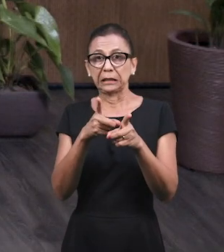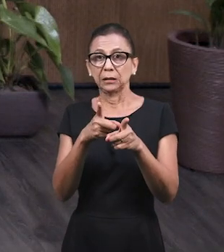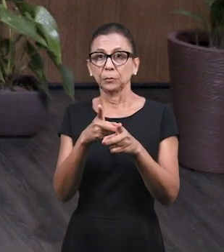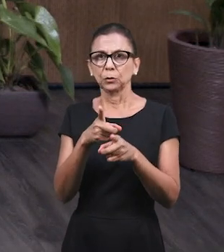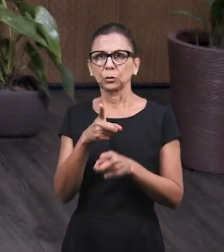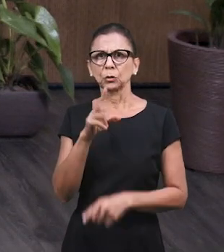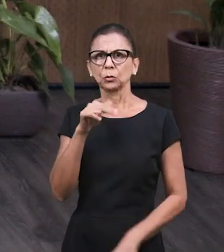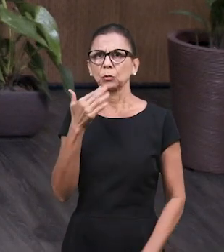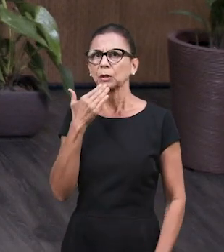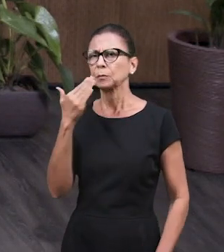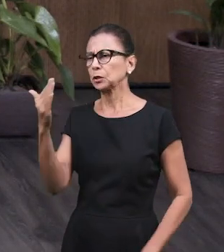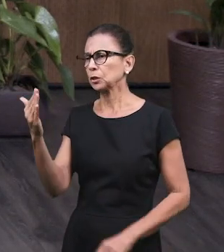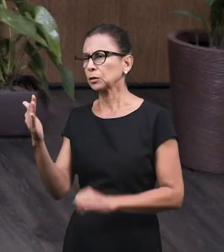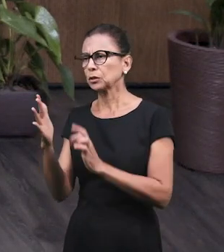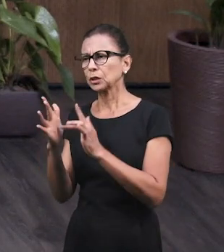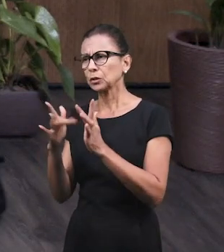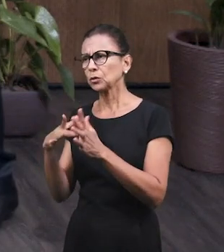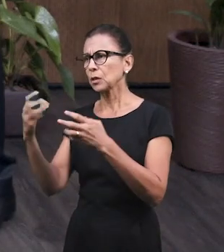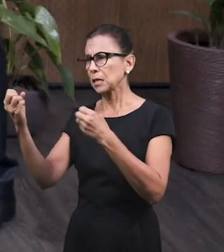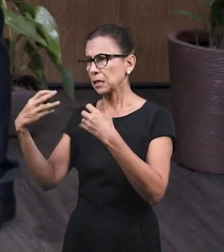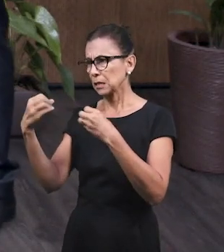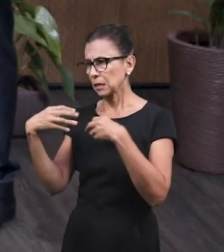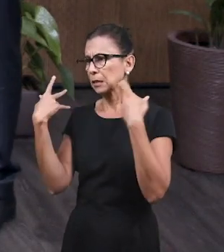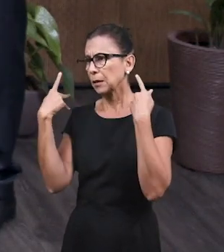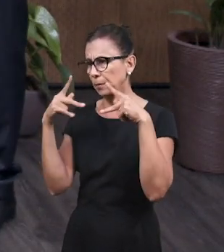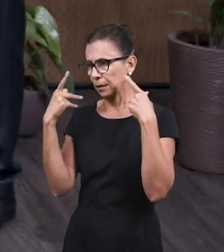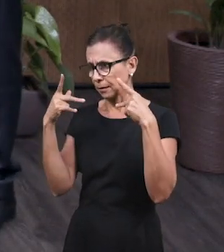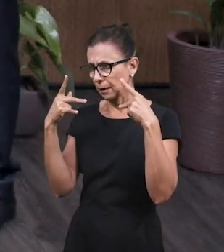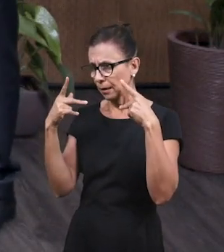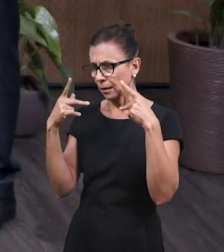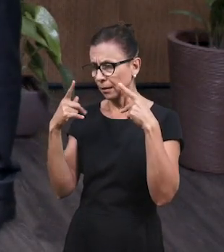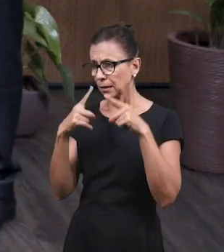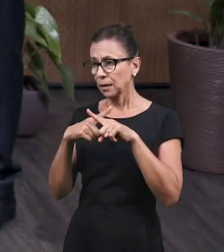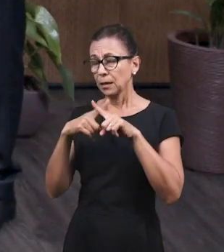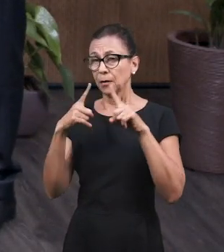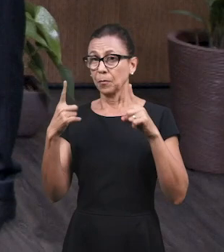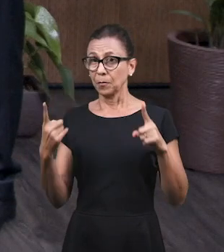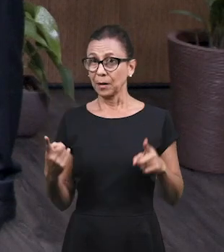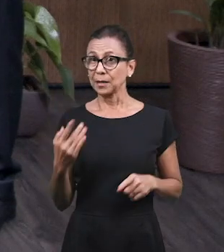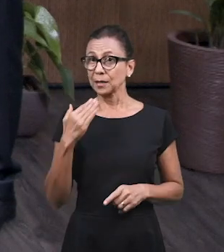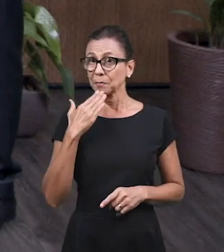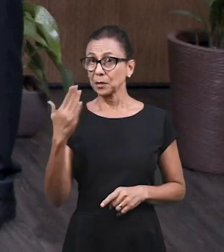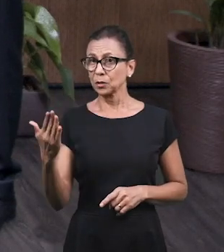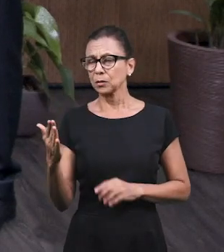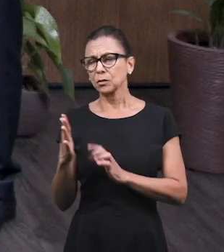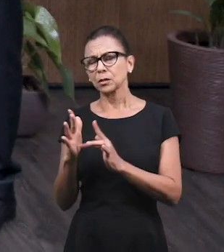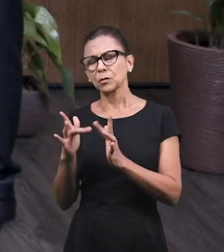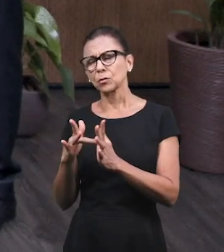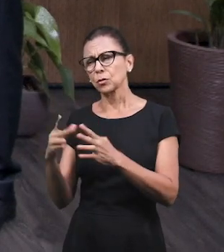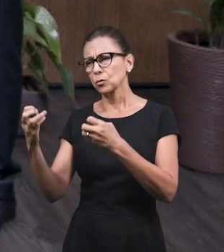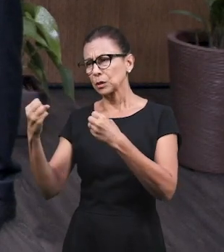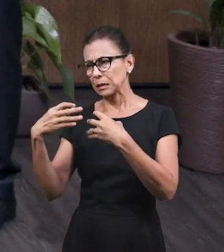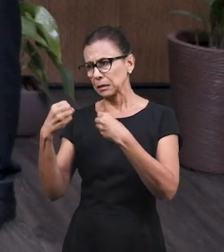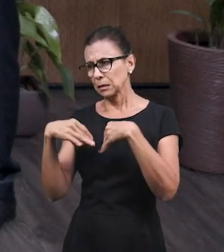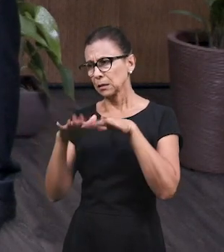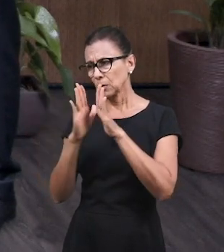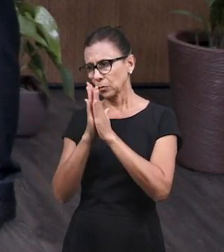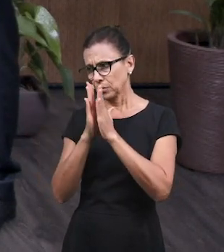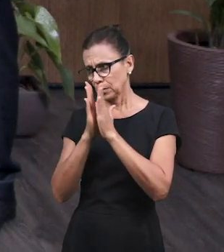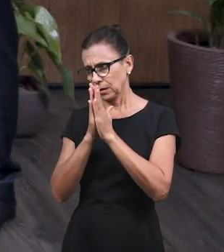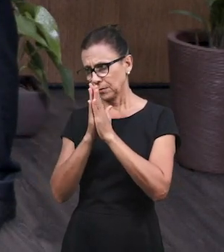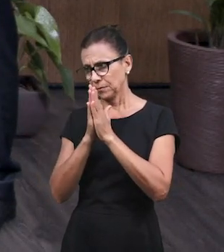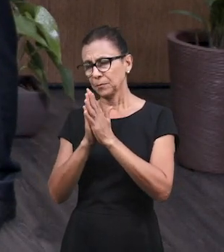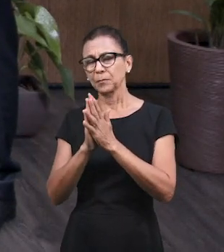commentaire. Les disciples, ils n'ont jamais demandé au Seigneur Jésus, enseigne-nous à prier. Mais ils ont